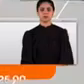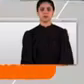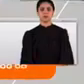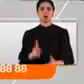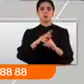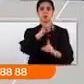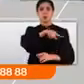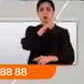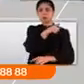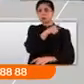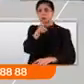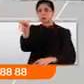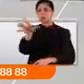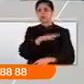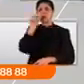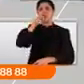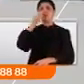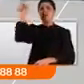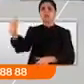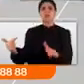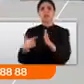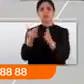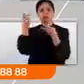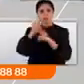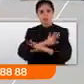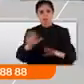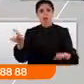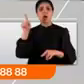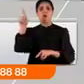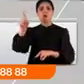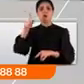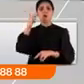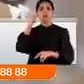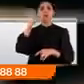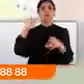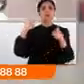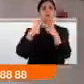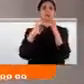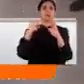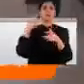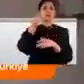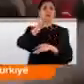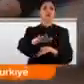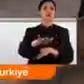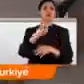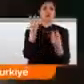Polisler ateş açtı, saldırgan vuruldu ama o kurşunlardan ikisi kabini delip çocuğa isabet etti.